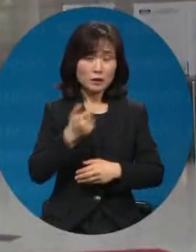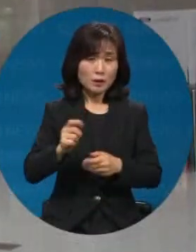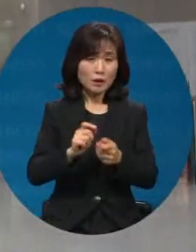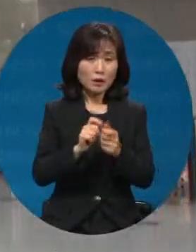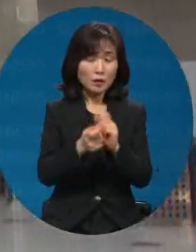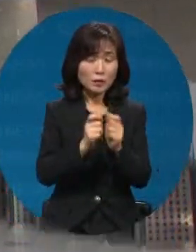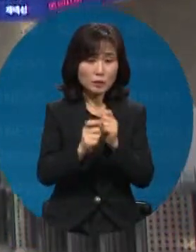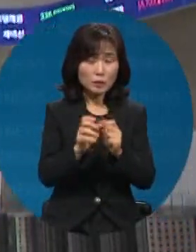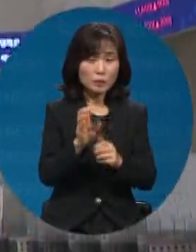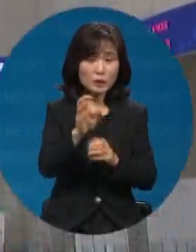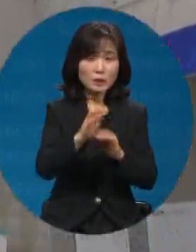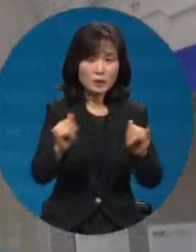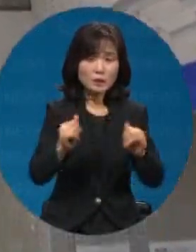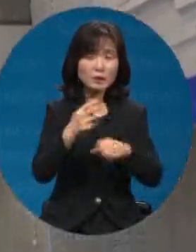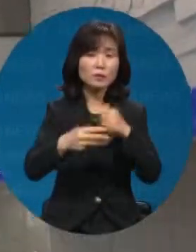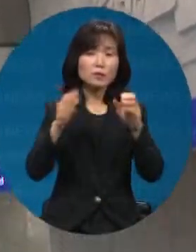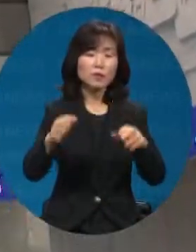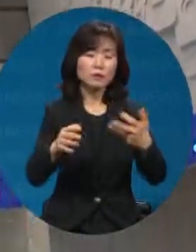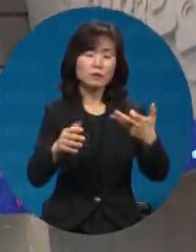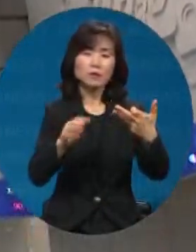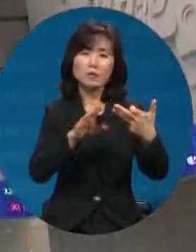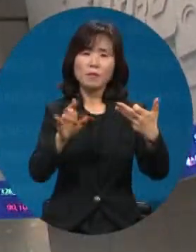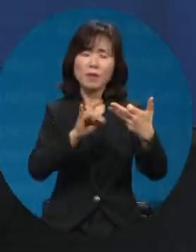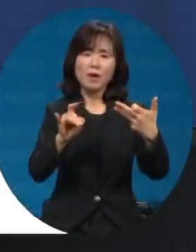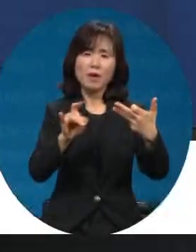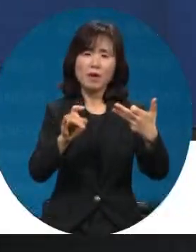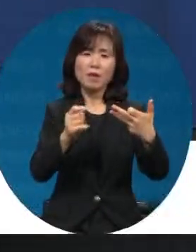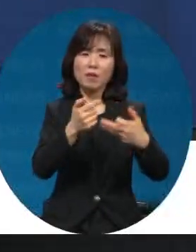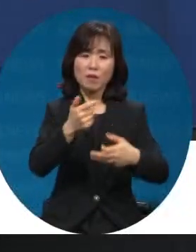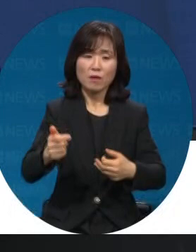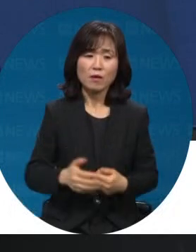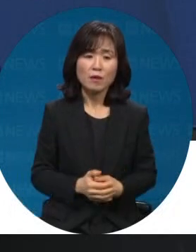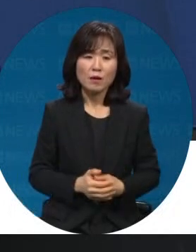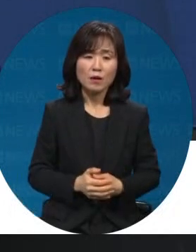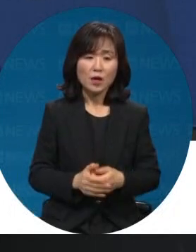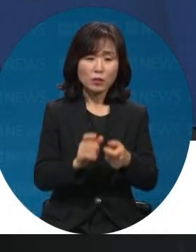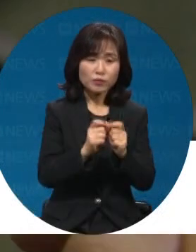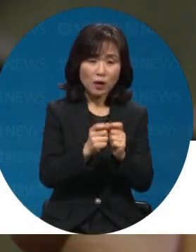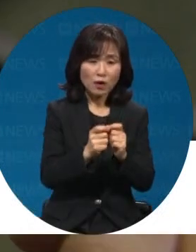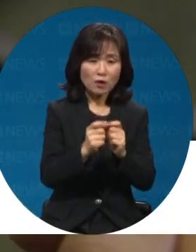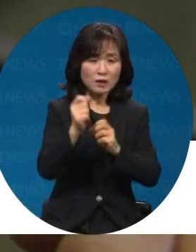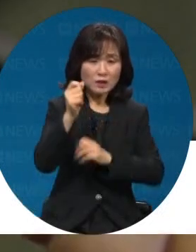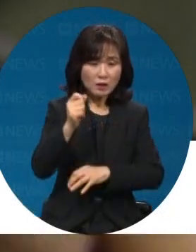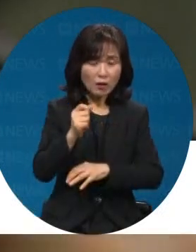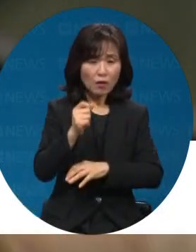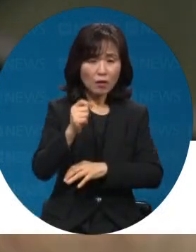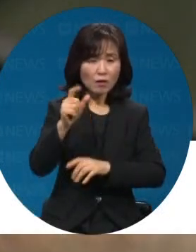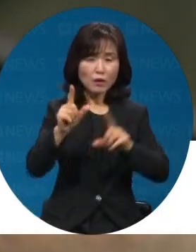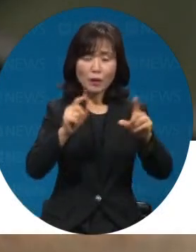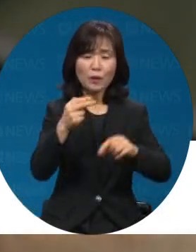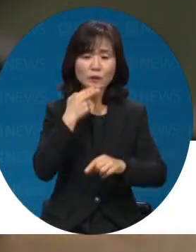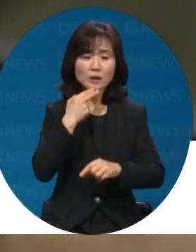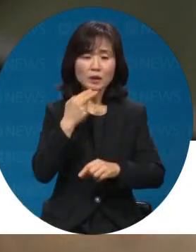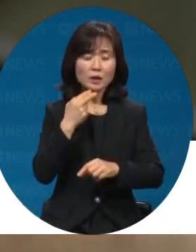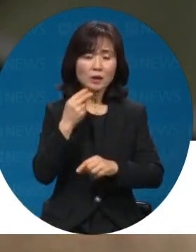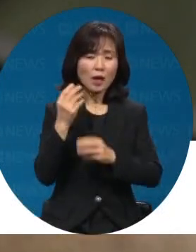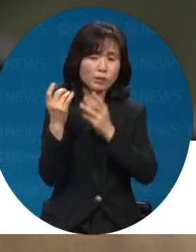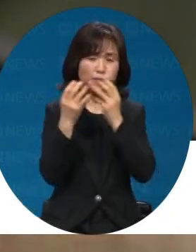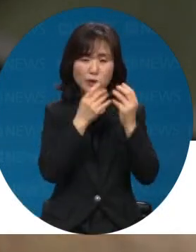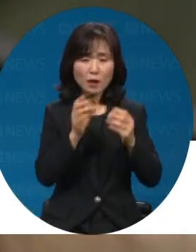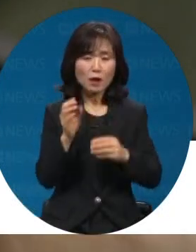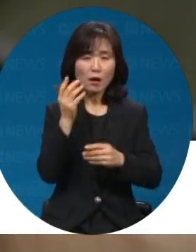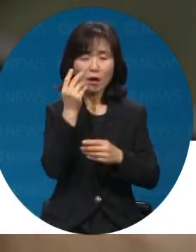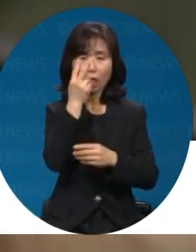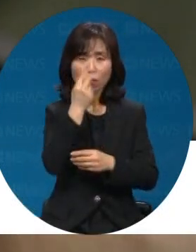18배 치솟았습니다 분석의 증거 낮 새리 없이 무분별하게 투자를 하거나